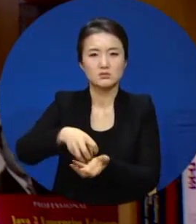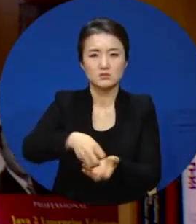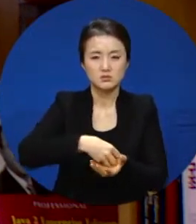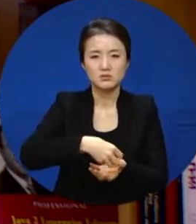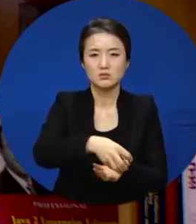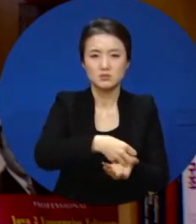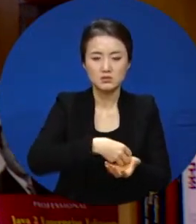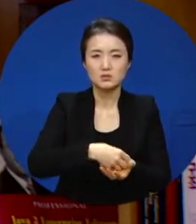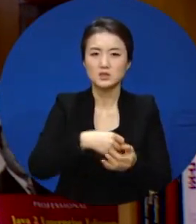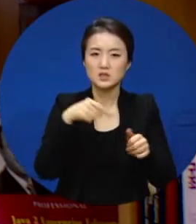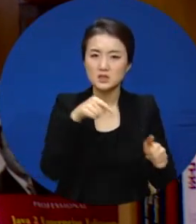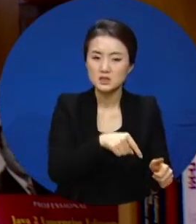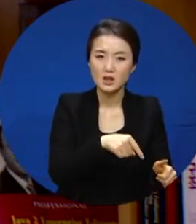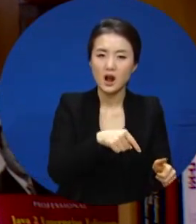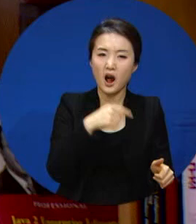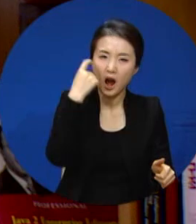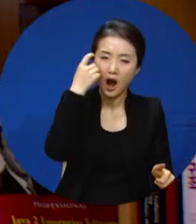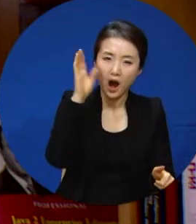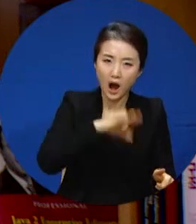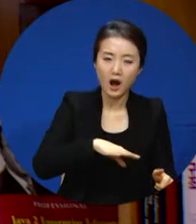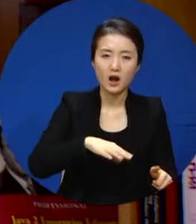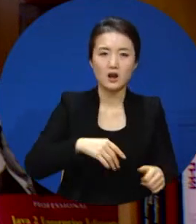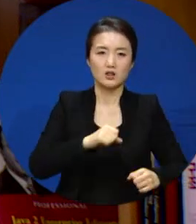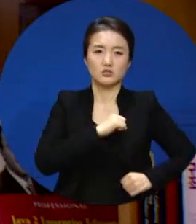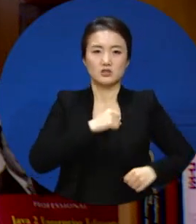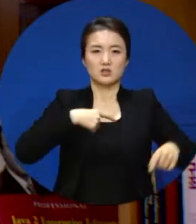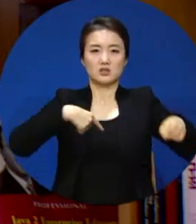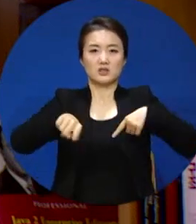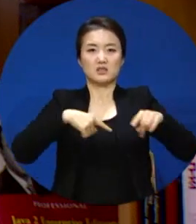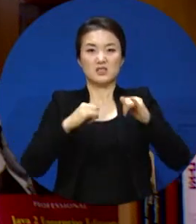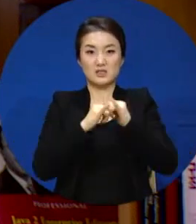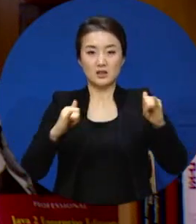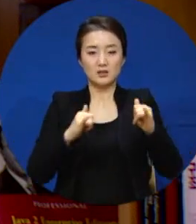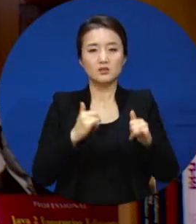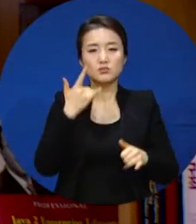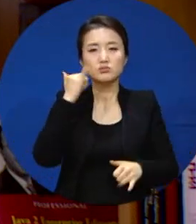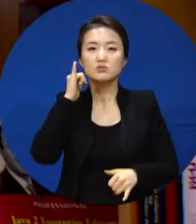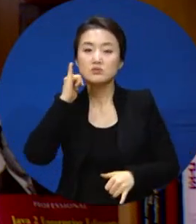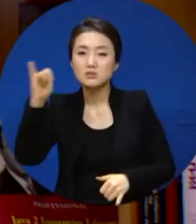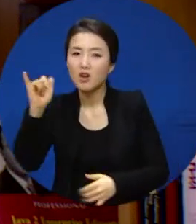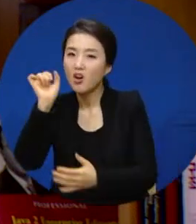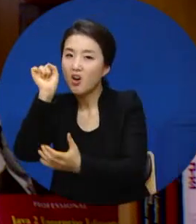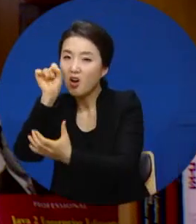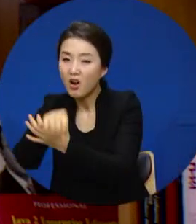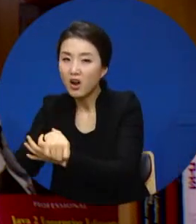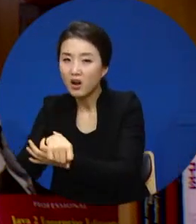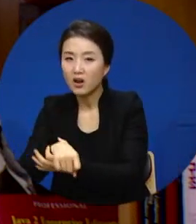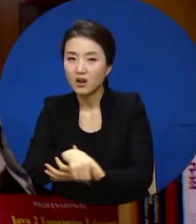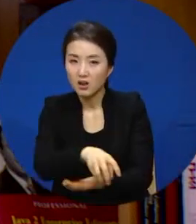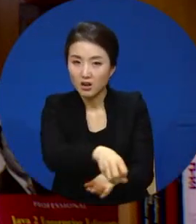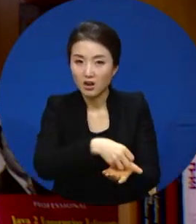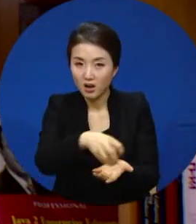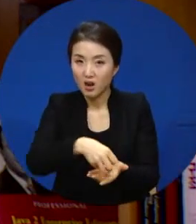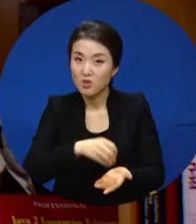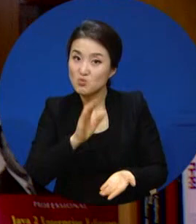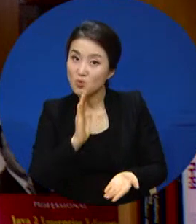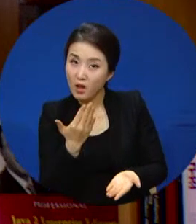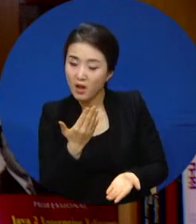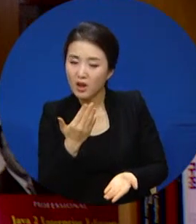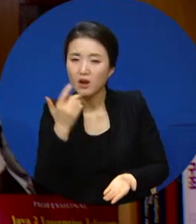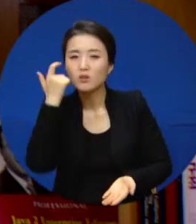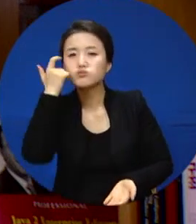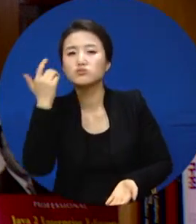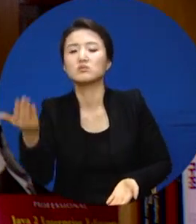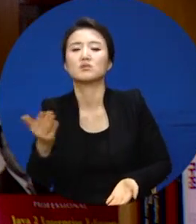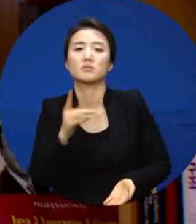투입해도 될까요 말까요 말도 안되는 거죠 근데 저도 그 신문 기사를 보면서 속으론 그래서 그런